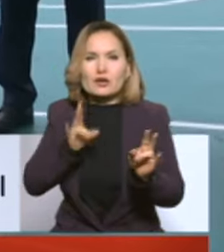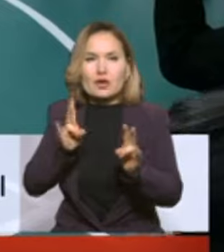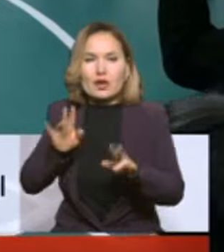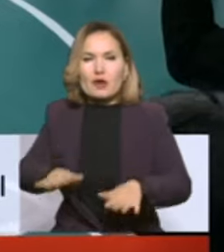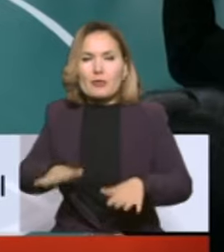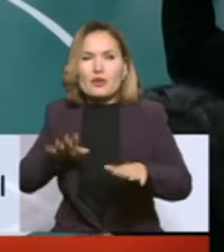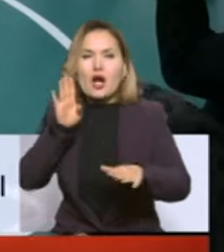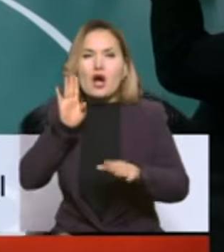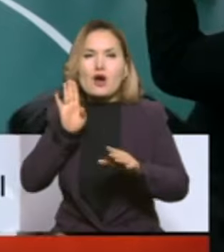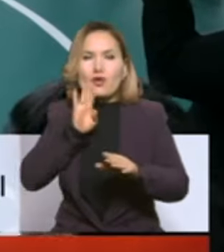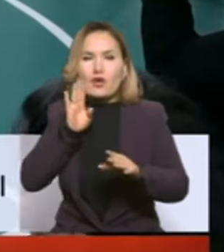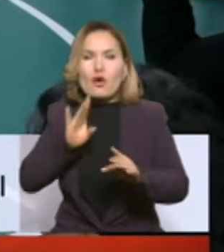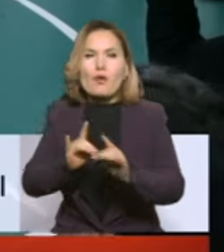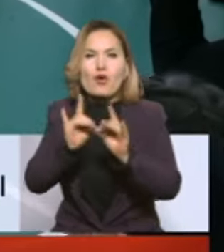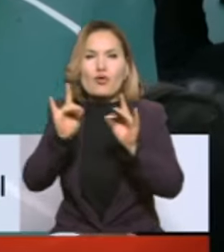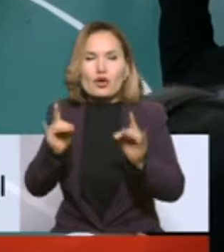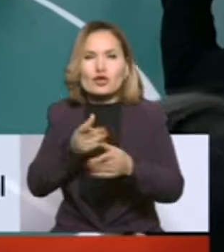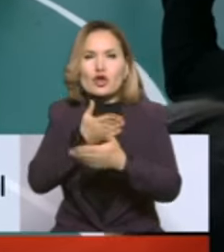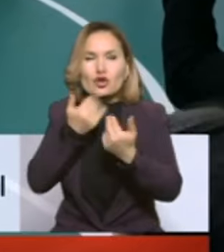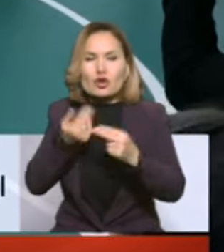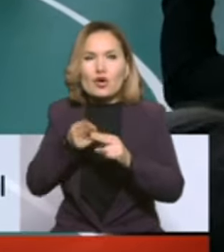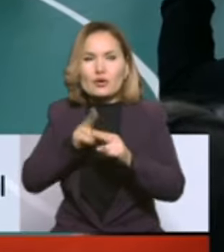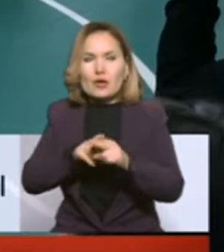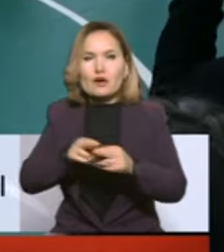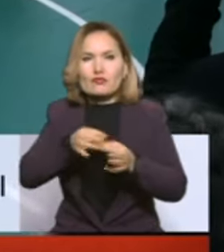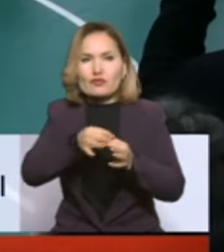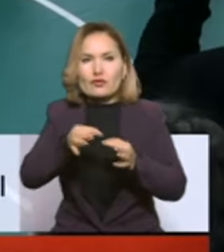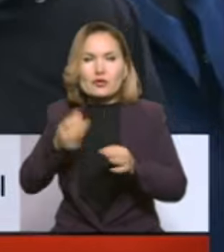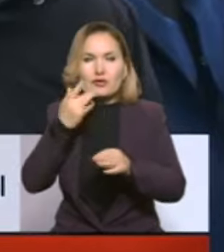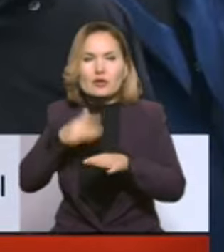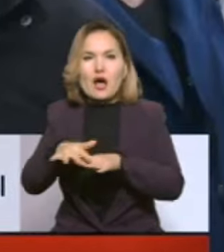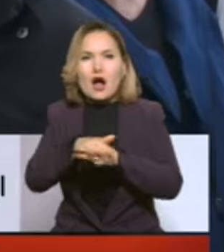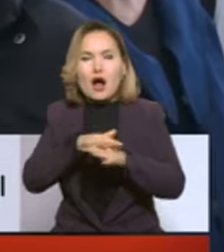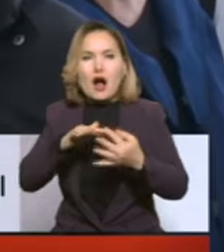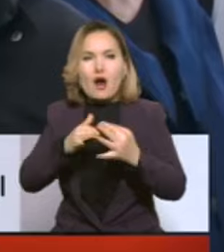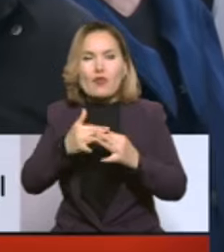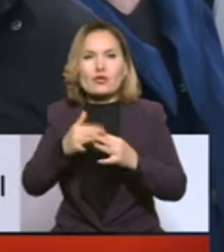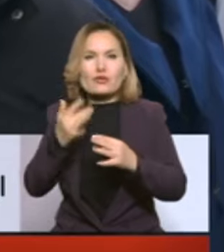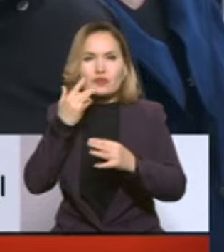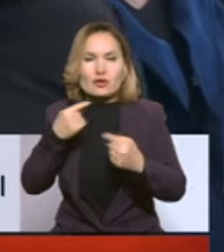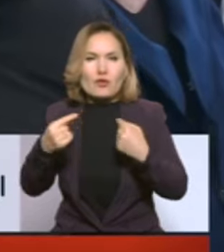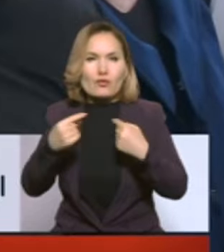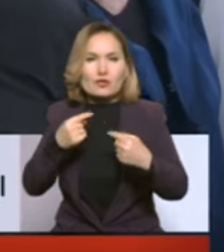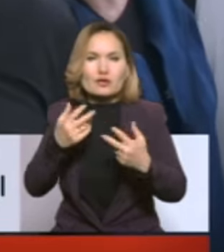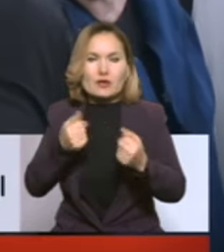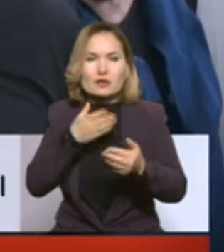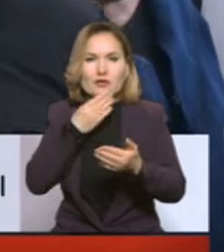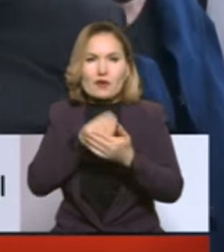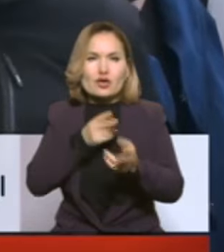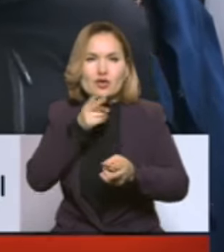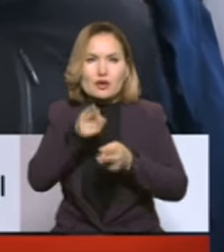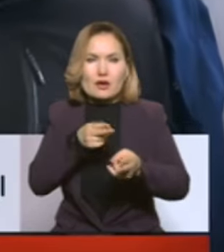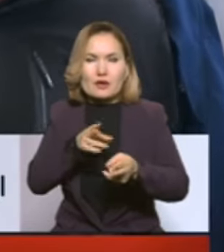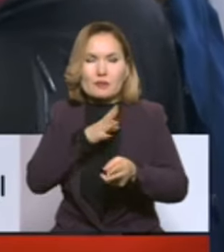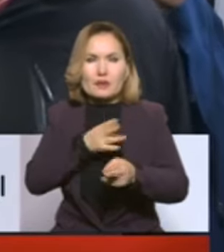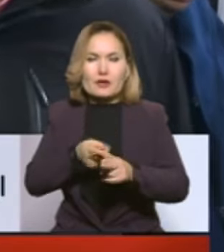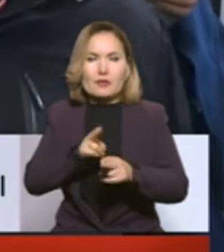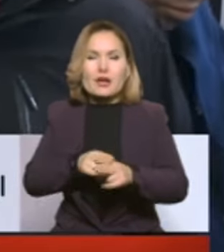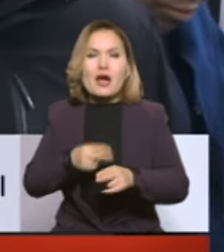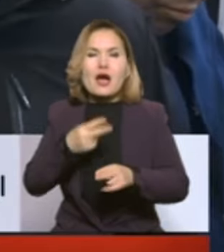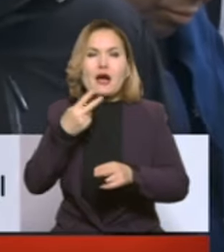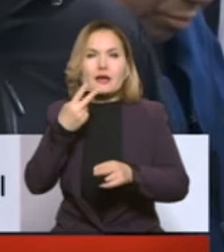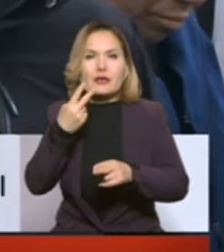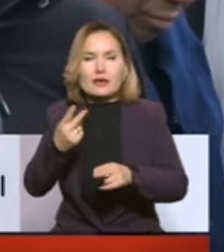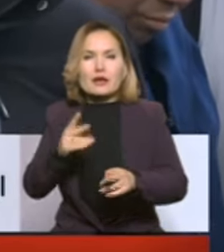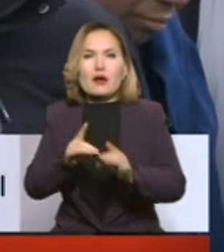Көпірдің жоқтығынан әсіресе Аққоз округінің қарашасы қиналып келеді. Енді осы біздің жаңағы мына бөгетіміз бар, қала берді, екі мостымыз